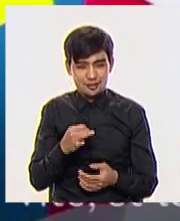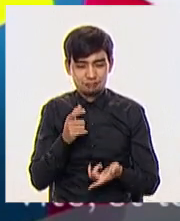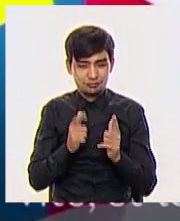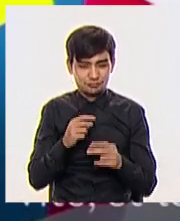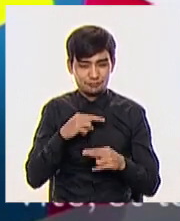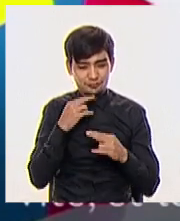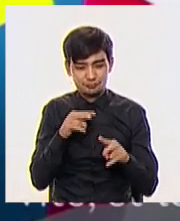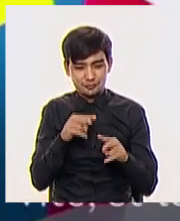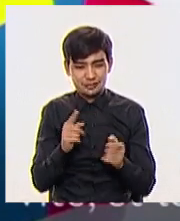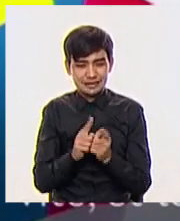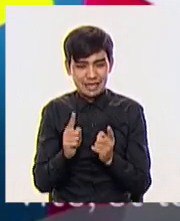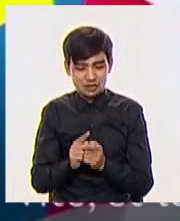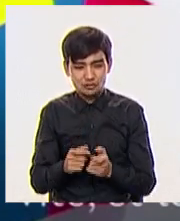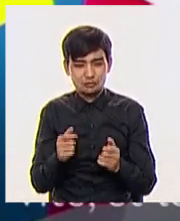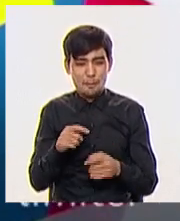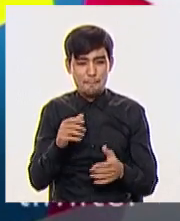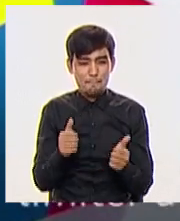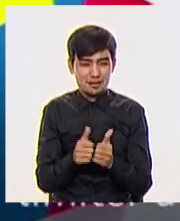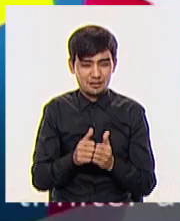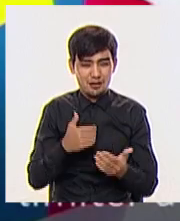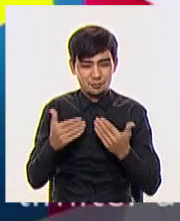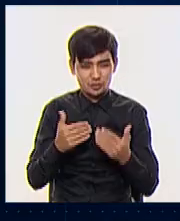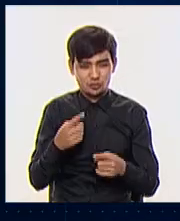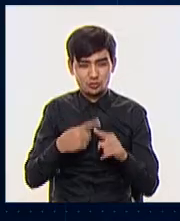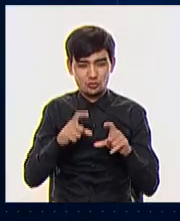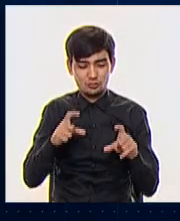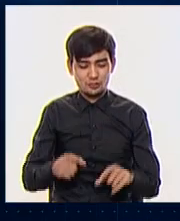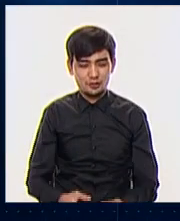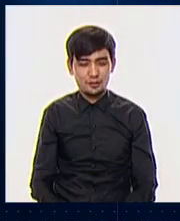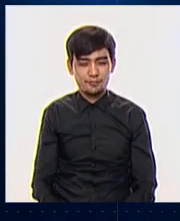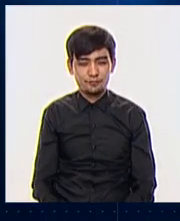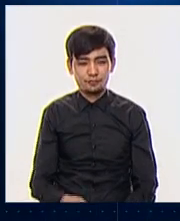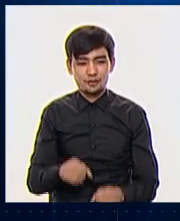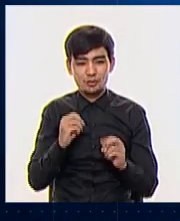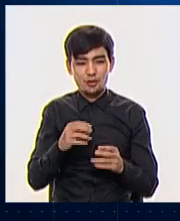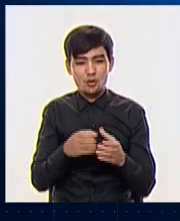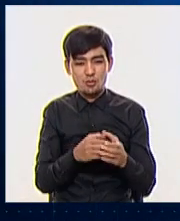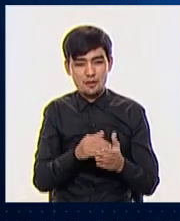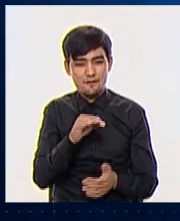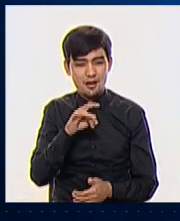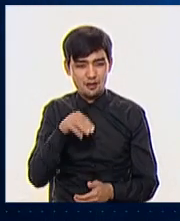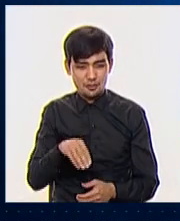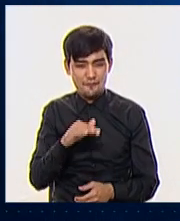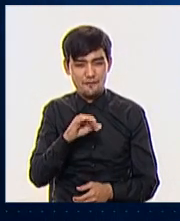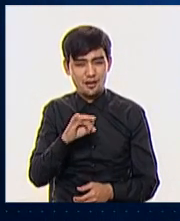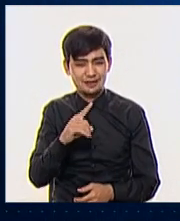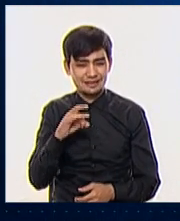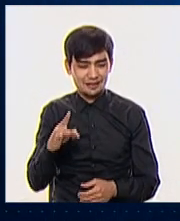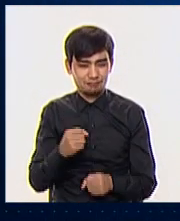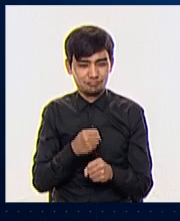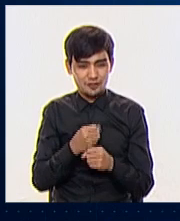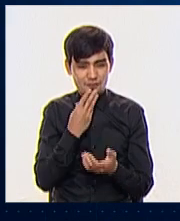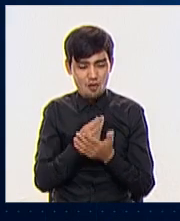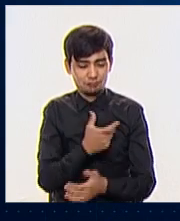ограничивать контакты, встречи и близкое общение с другими людьми. Фармкомпании Pfizer и BioNTech увеличили планы по производству